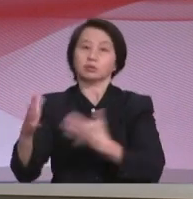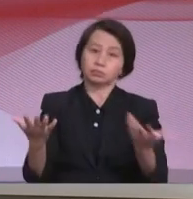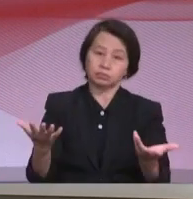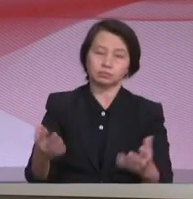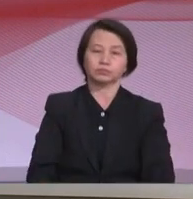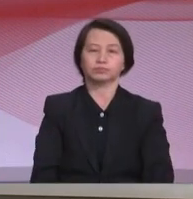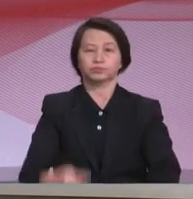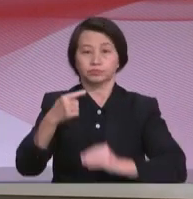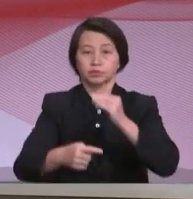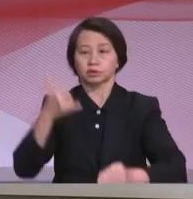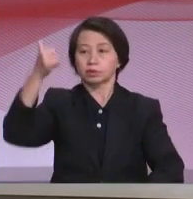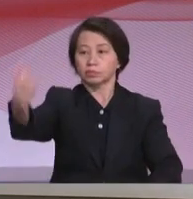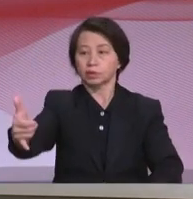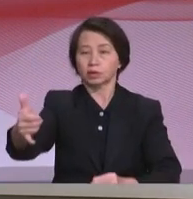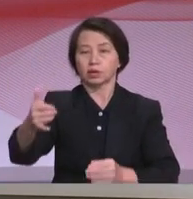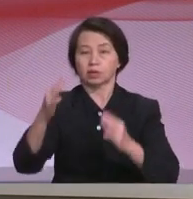lawatan ke rumah